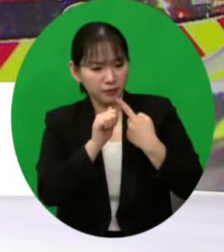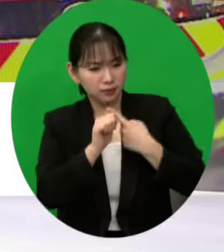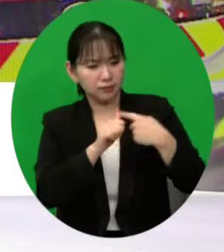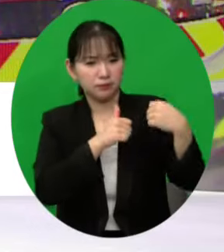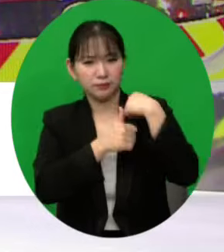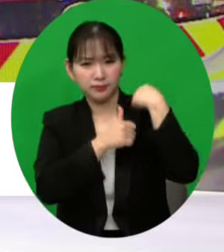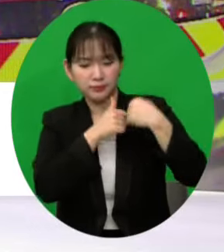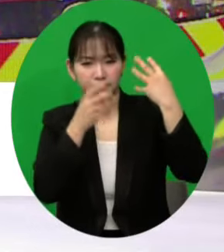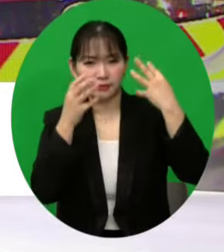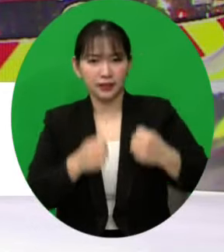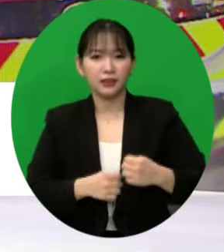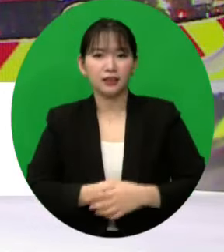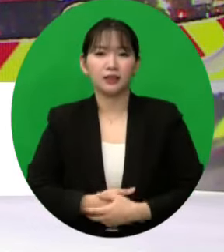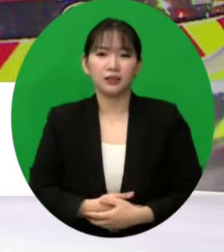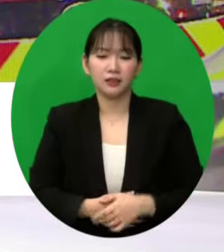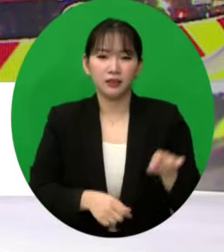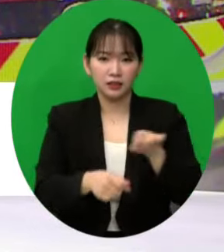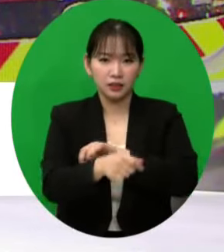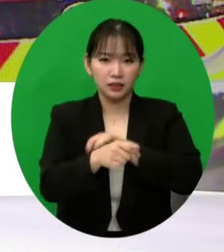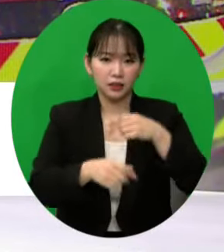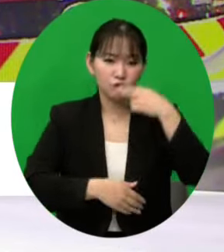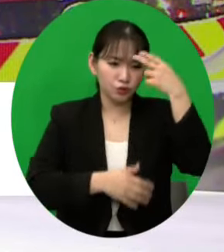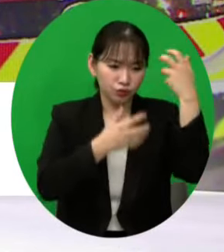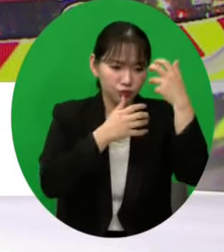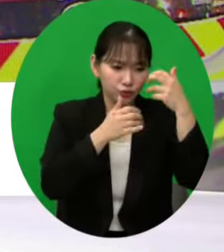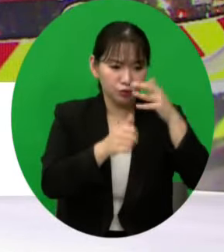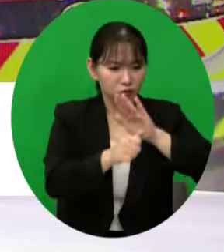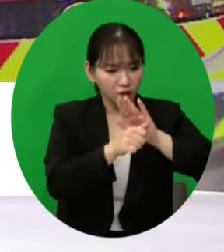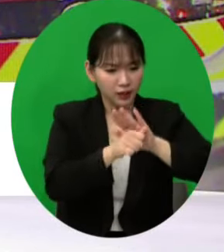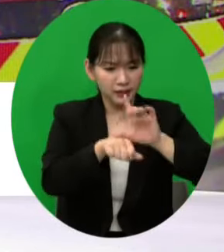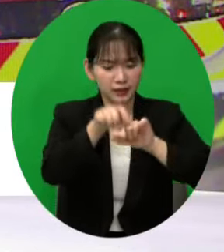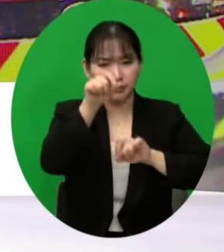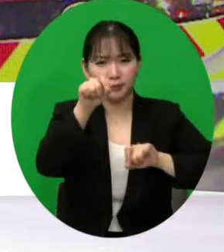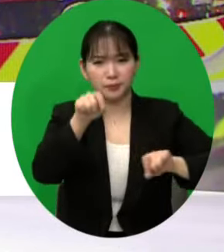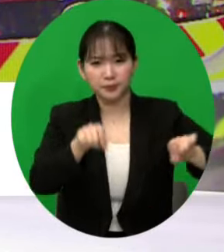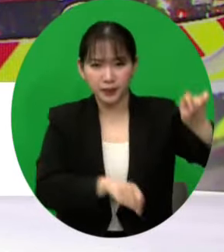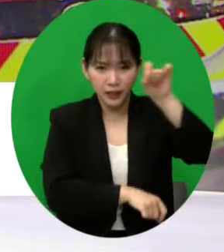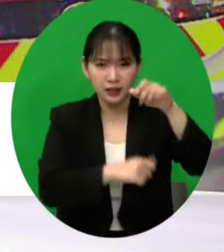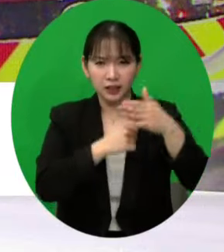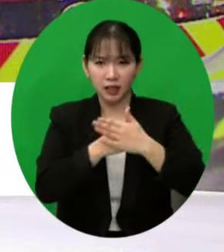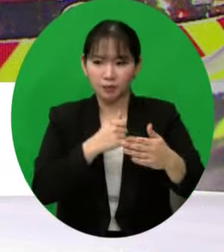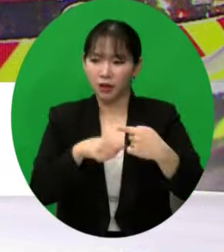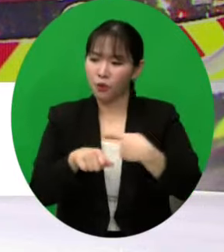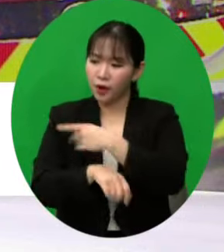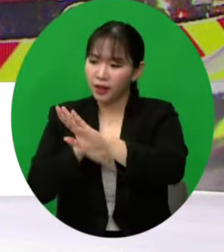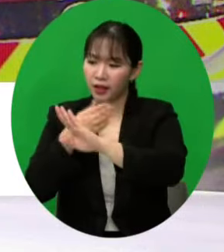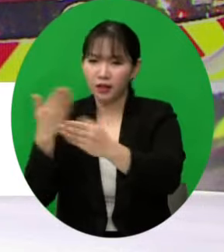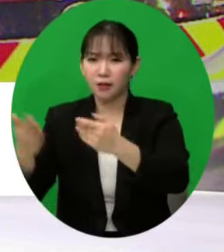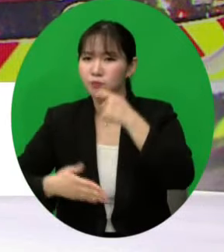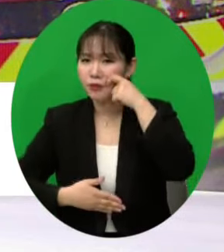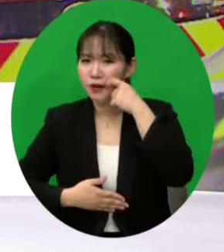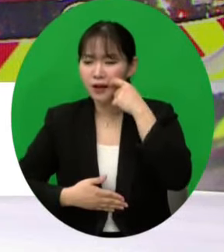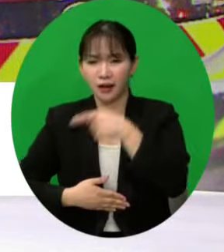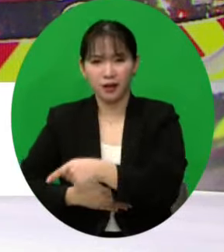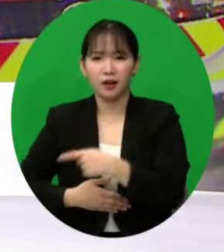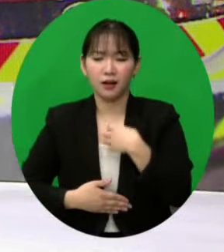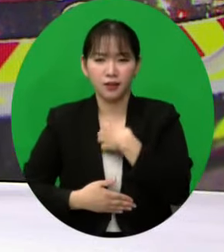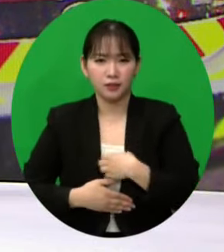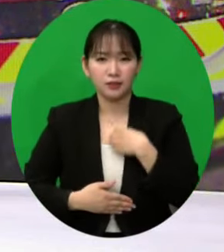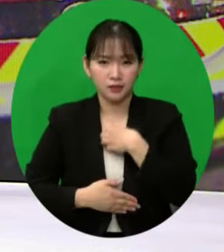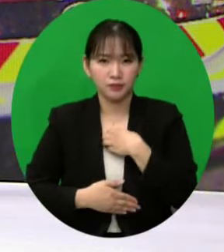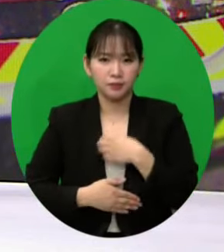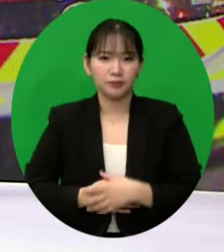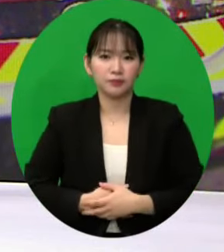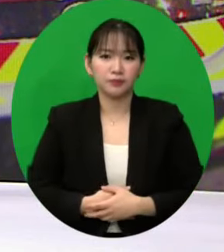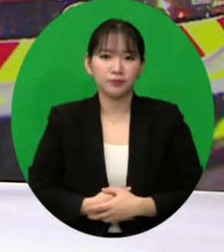끊이지 않고 있습니다. 특히 주치자를 처리하는 데는 시간이 오래 걸리다 보니 치안 공백까지 우려되고 있습니다.